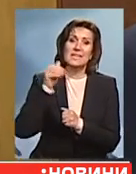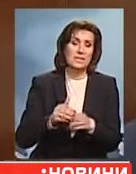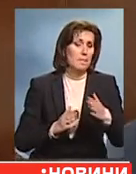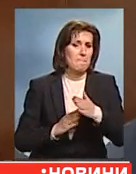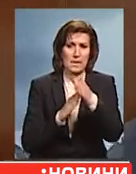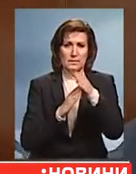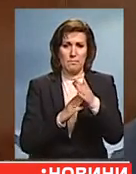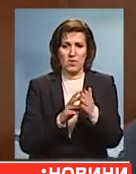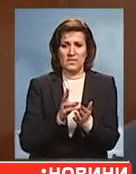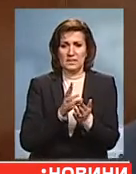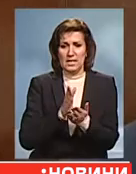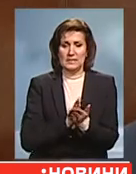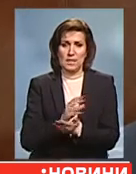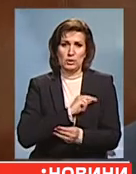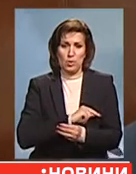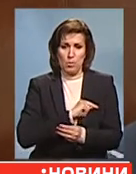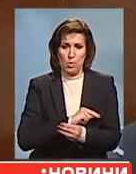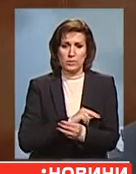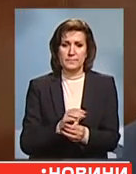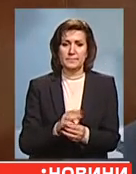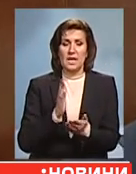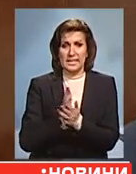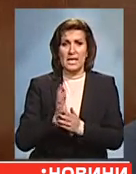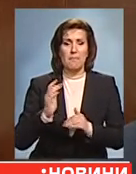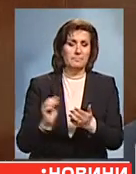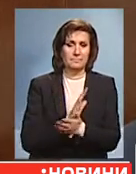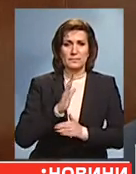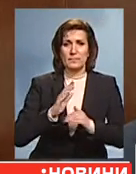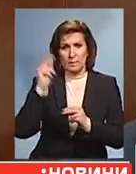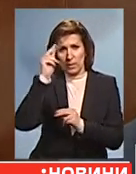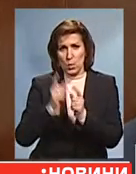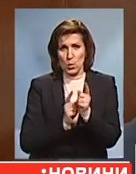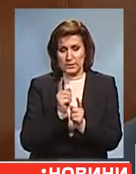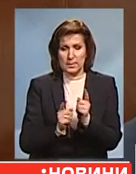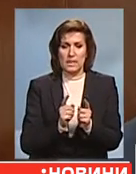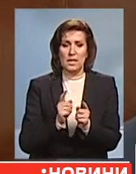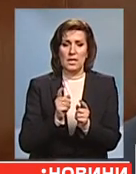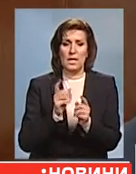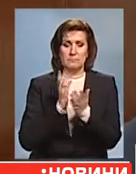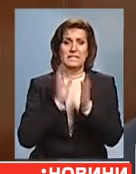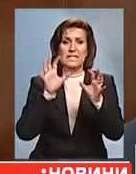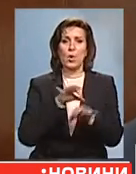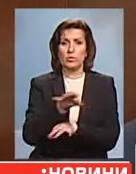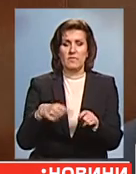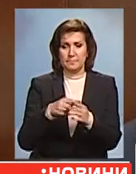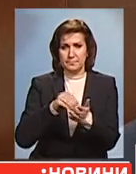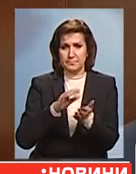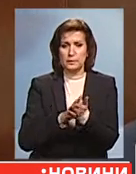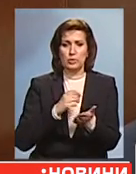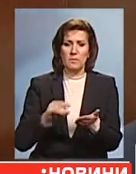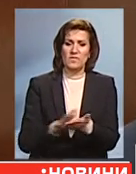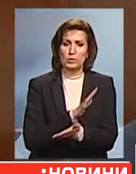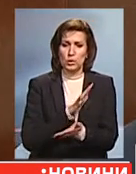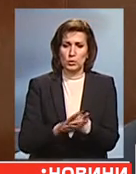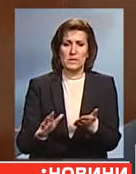стажу роботи. Є безкоштовні курси перекваліфікації. На сьогоднішній день навіть підготовлений законопроект, в якому зазначено, що ми